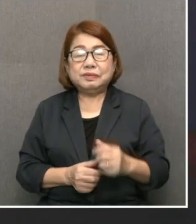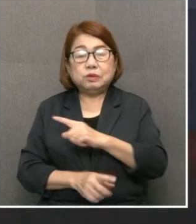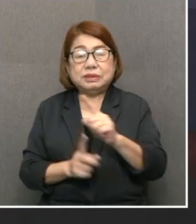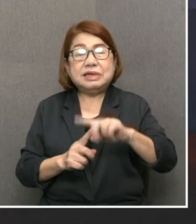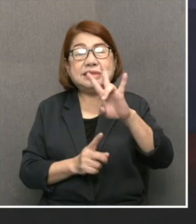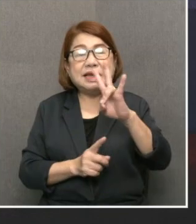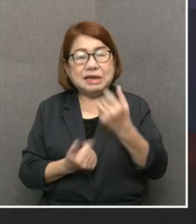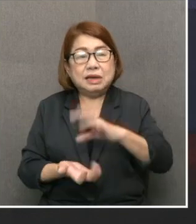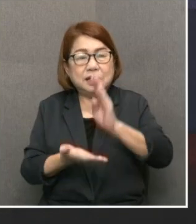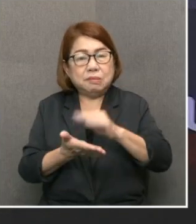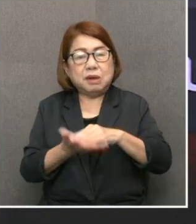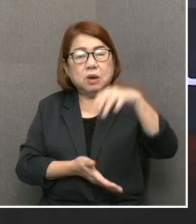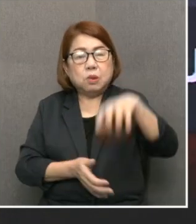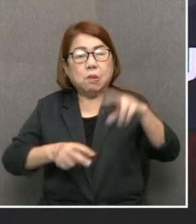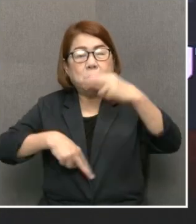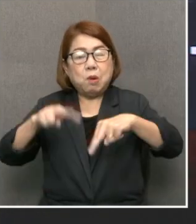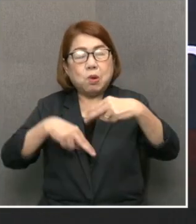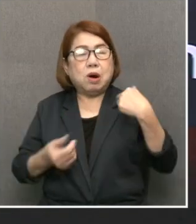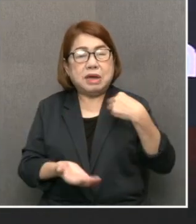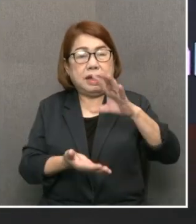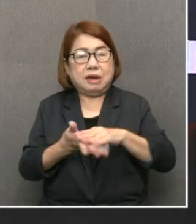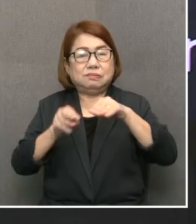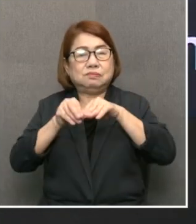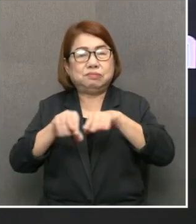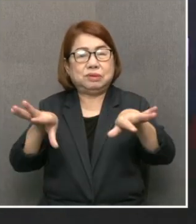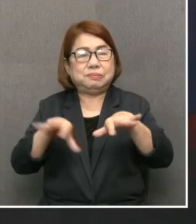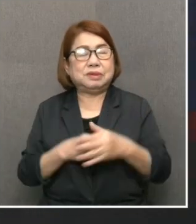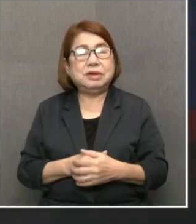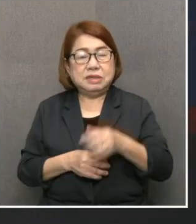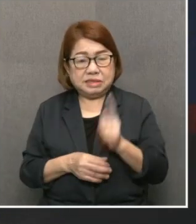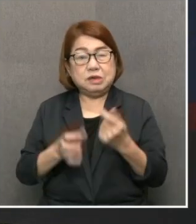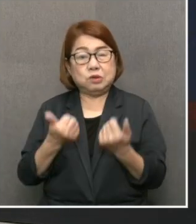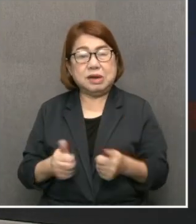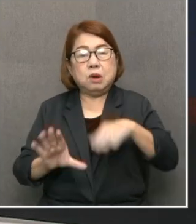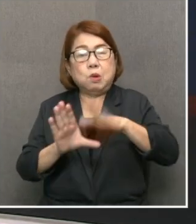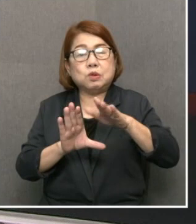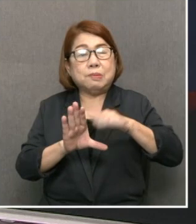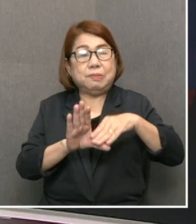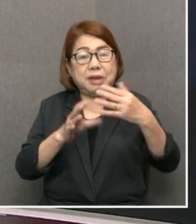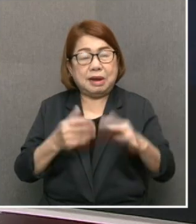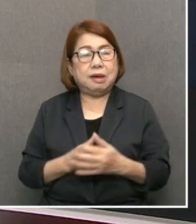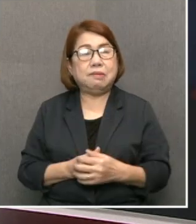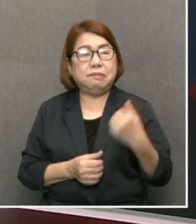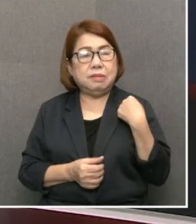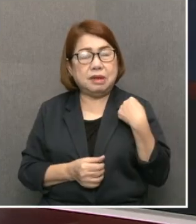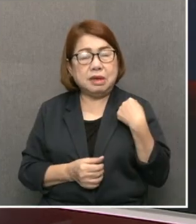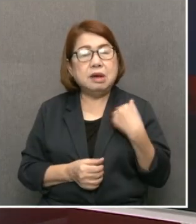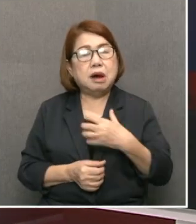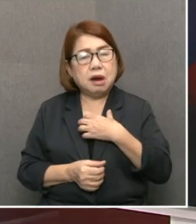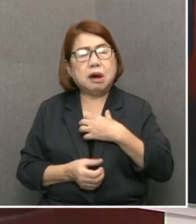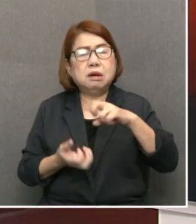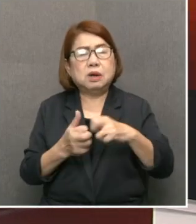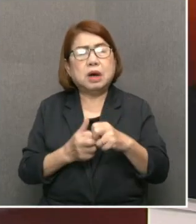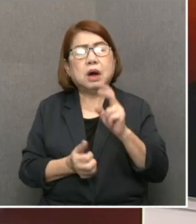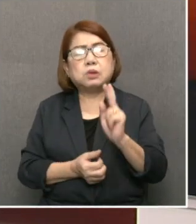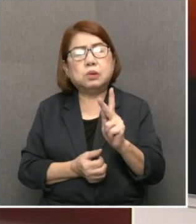มการปกครองนั้นรวบรวมเอามาไว้ให้พวกเราได้รับทราบนะคะโดยล่าสุดตอนนี้ค่ะคนที่มาลงทะเบียนเพื่อที่จะแก้ปัญหานี่น